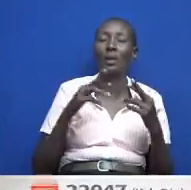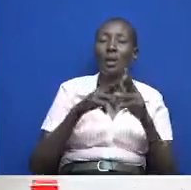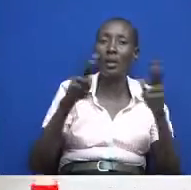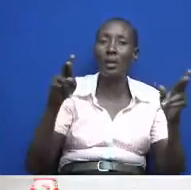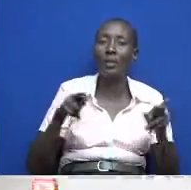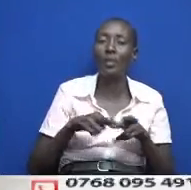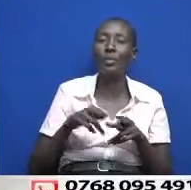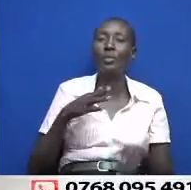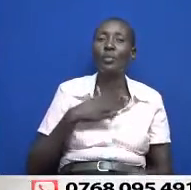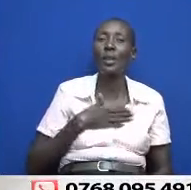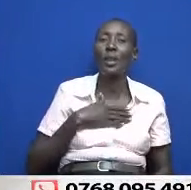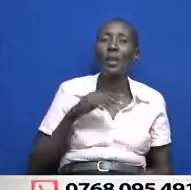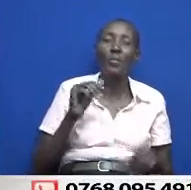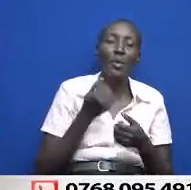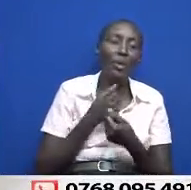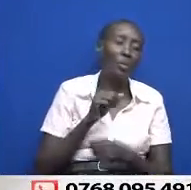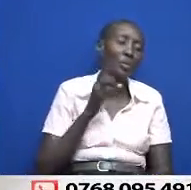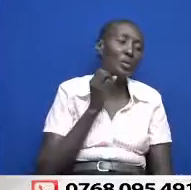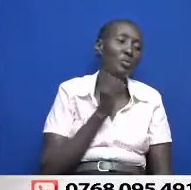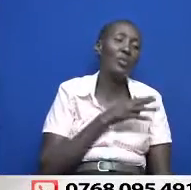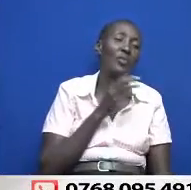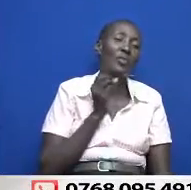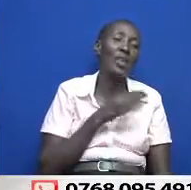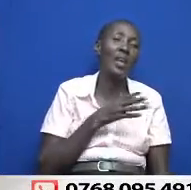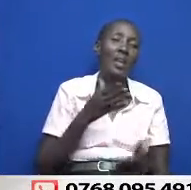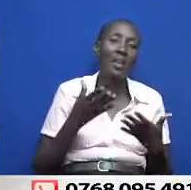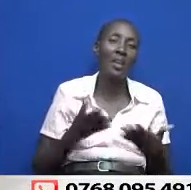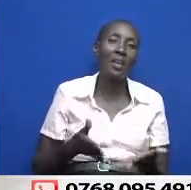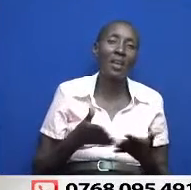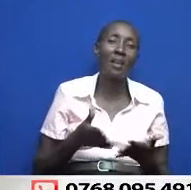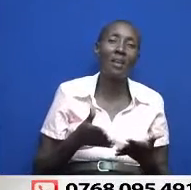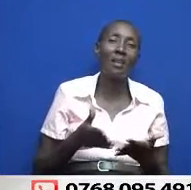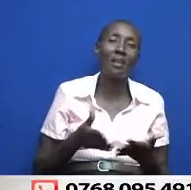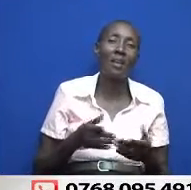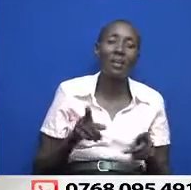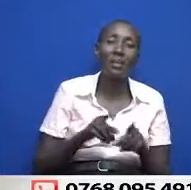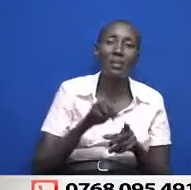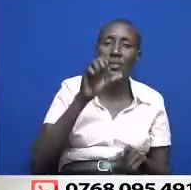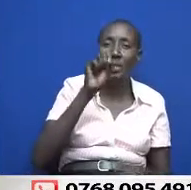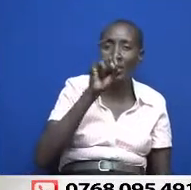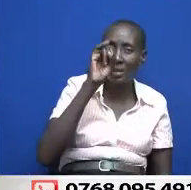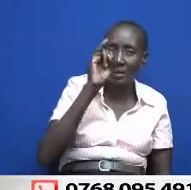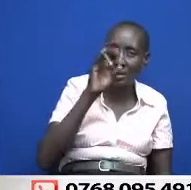tishwa na mtu yoyote katika Bungoma. Hapa Sirisia hii.